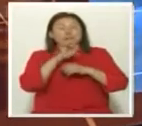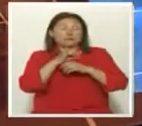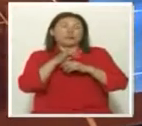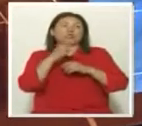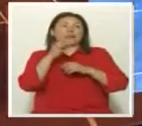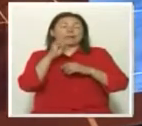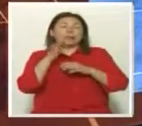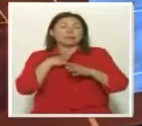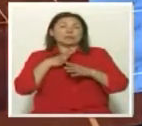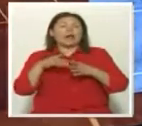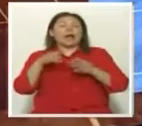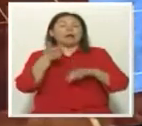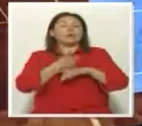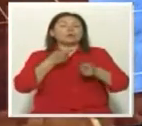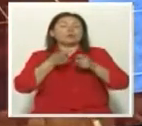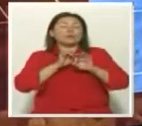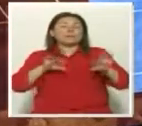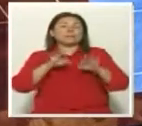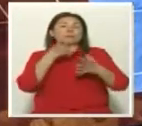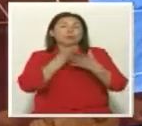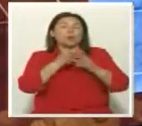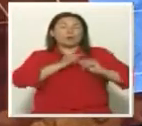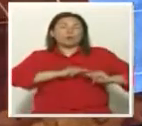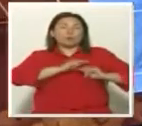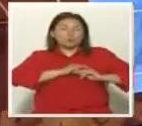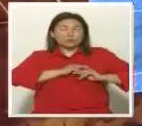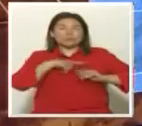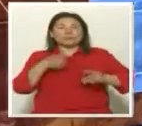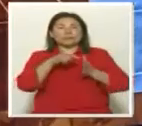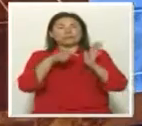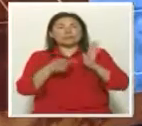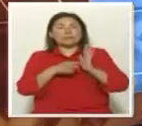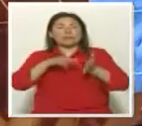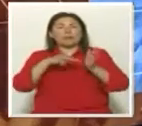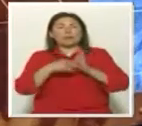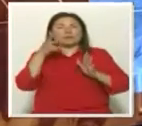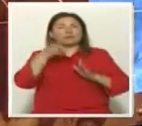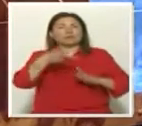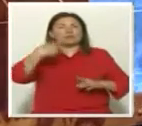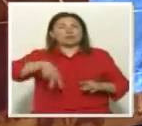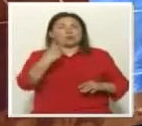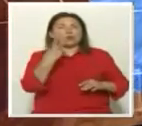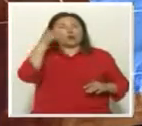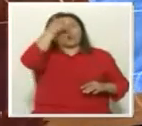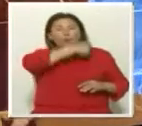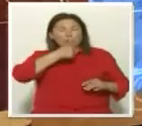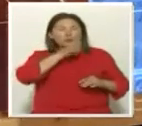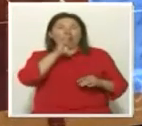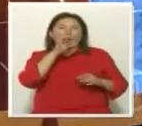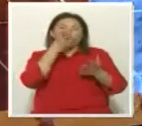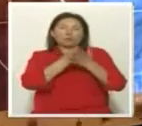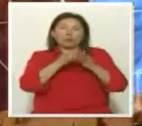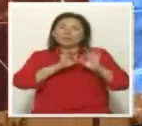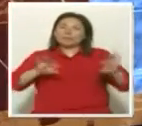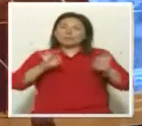области. Акимы села отчитались о проделанной работе в 2021 году и поделились планами на 2022 год. Нурлан Ногаев, в свою